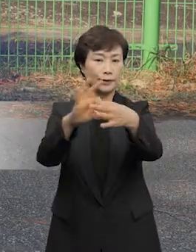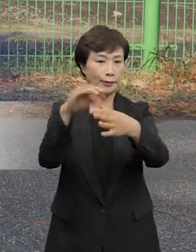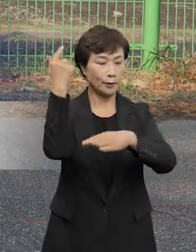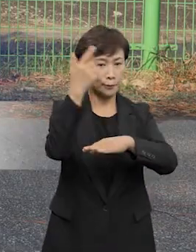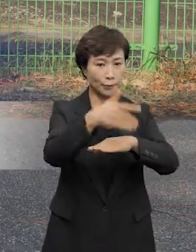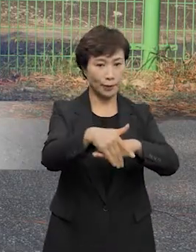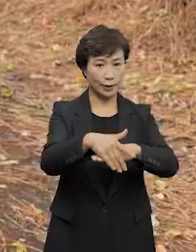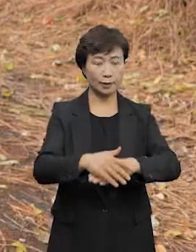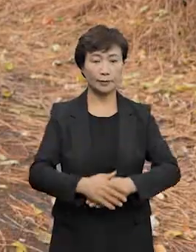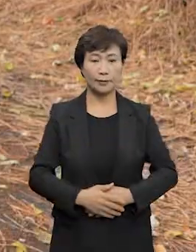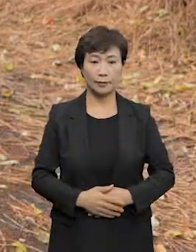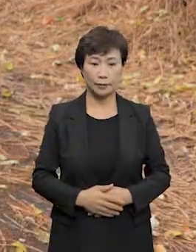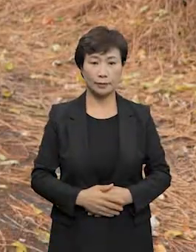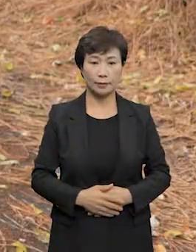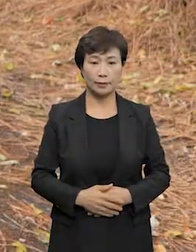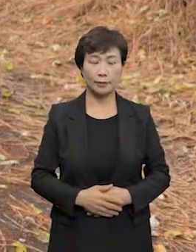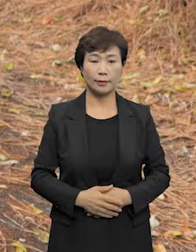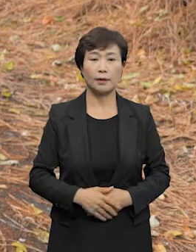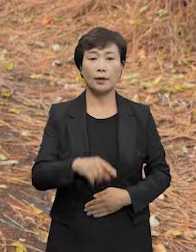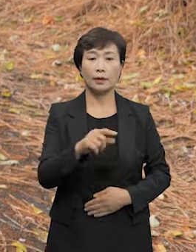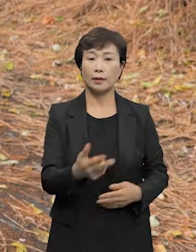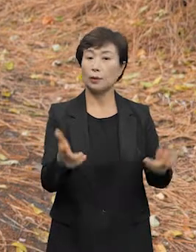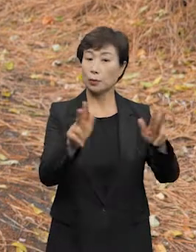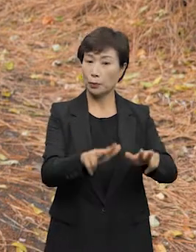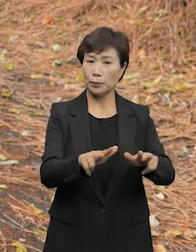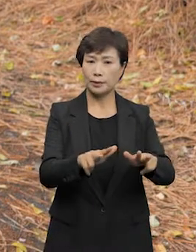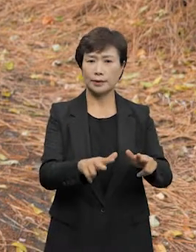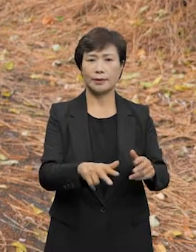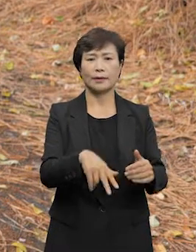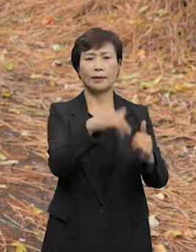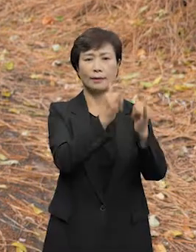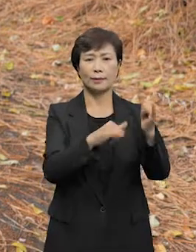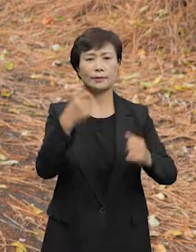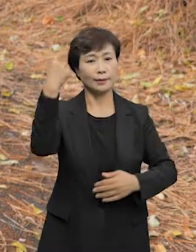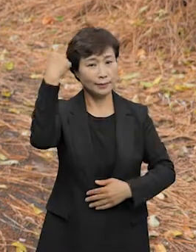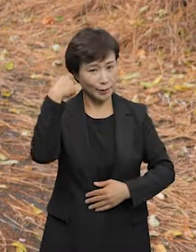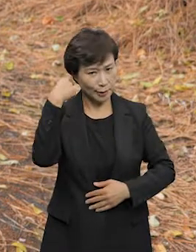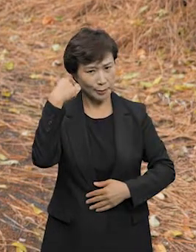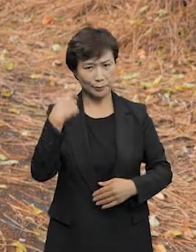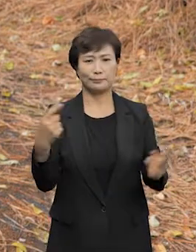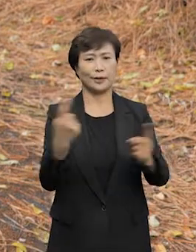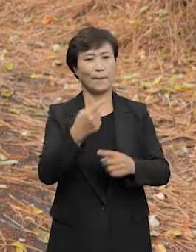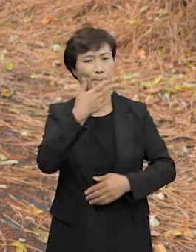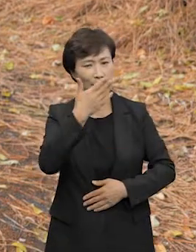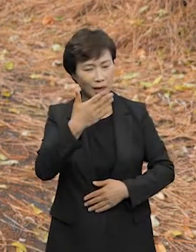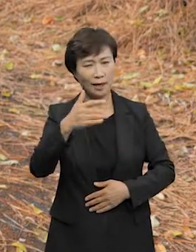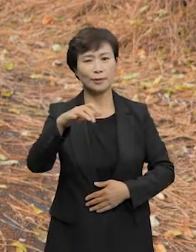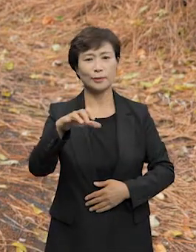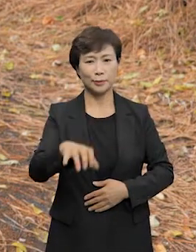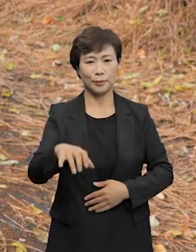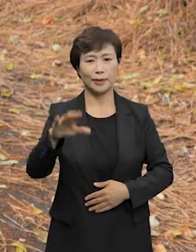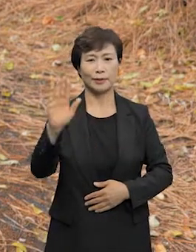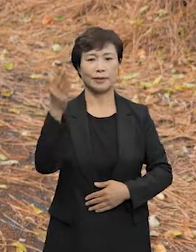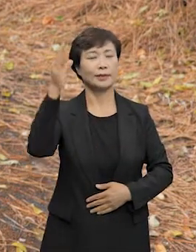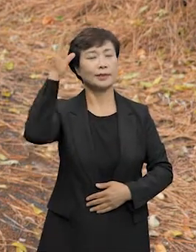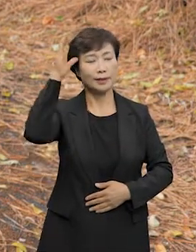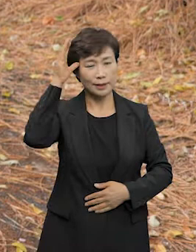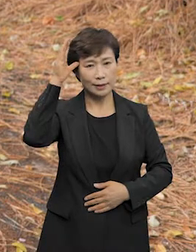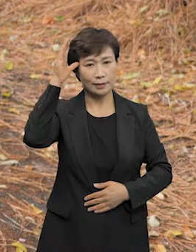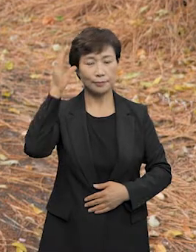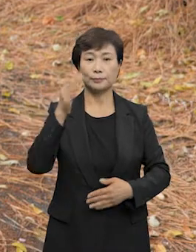방침입니다 화정 근린공원이 역사를 체험하고 힐링도 할 수 있는 공간이 되길 기대해 봅니다